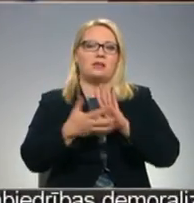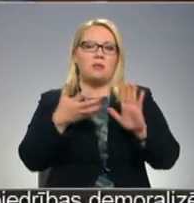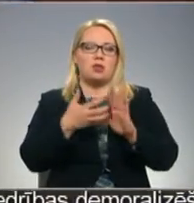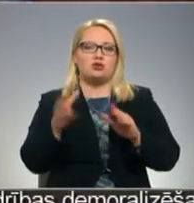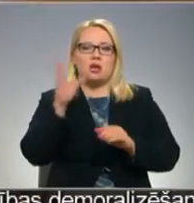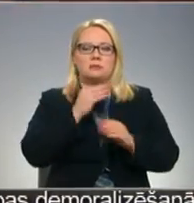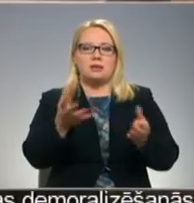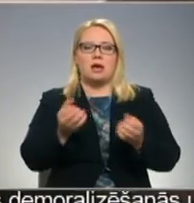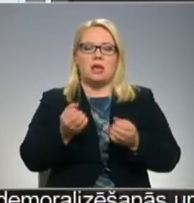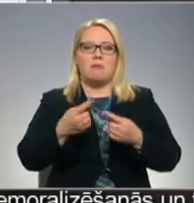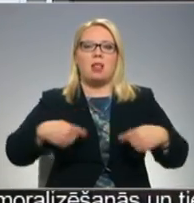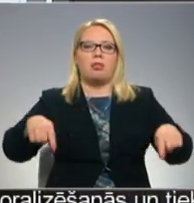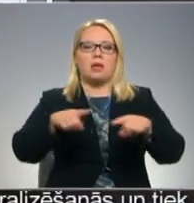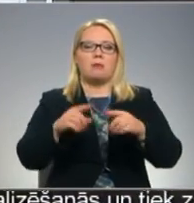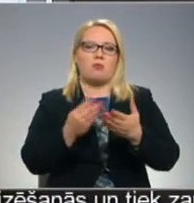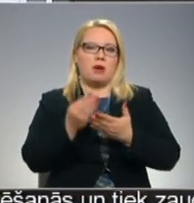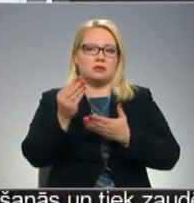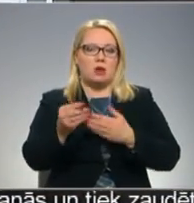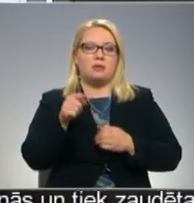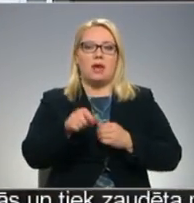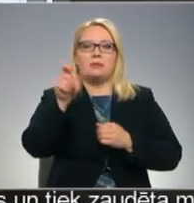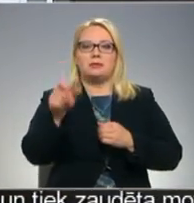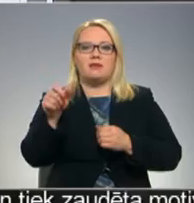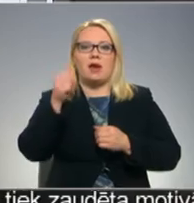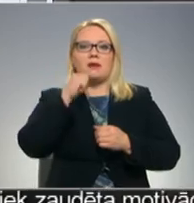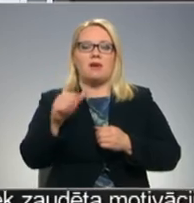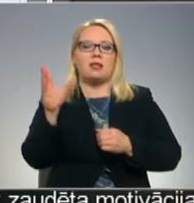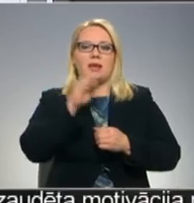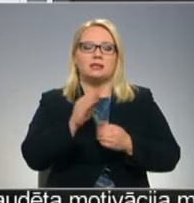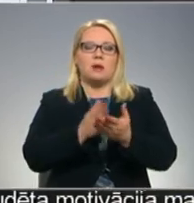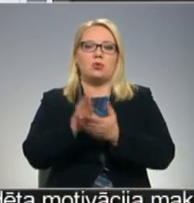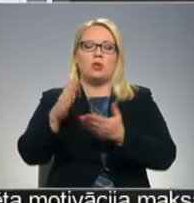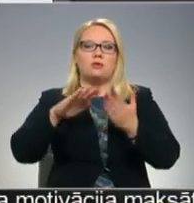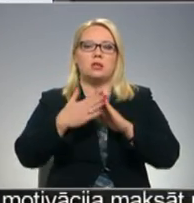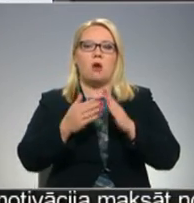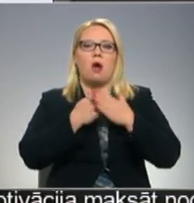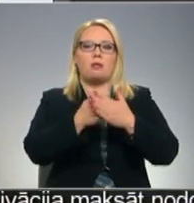iespēju saņemt platību maksājumus. Šiem cilvēkiem vēl ir iespēja doties uz lauku